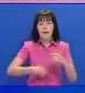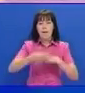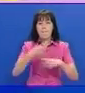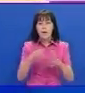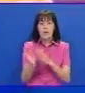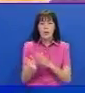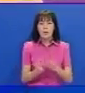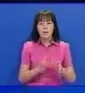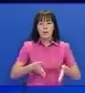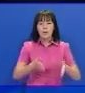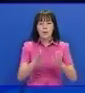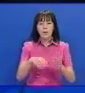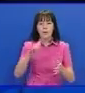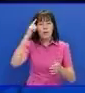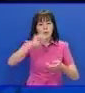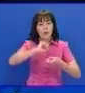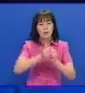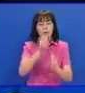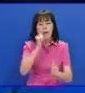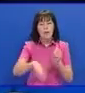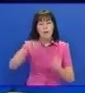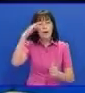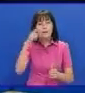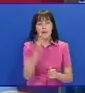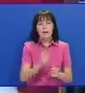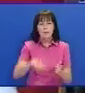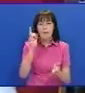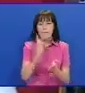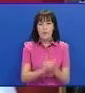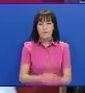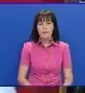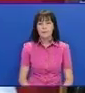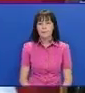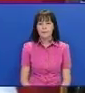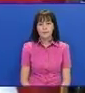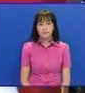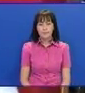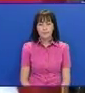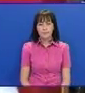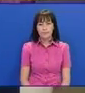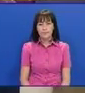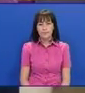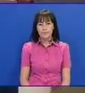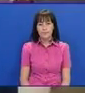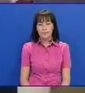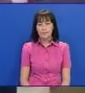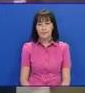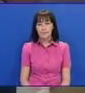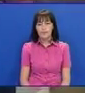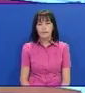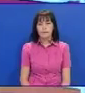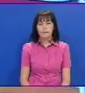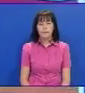өткен жолда балалар жадында тоқу әрбір қазақ азаматының парызы. Мақсұт Айтжанов, Руслан Тілеуберді, Жазира Лекерова, оңтүстік ақпарат.